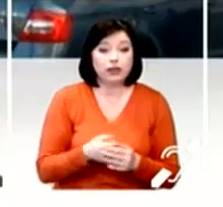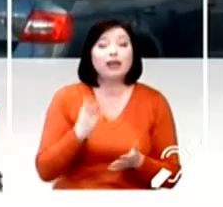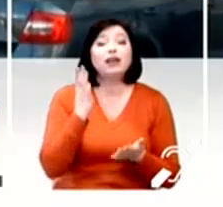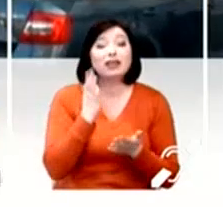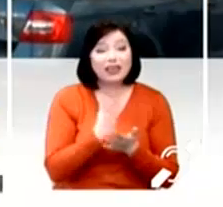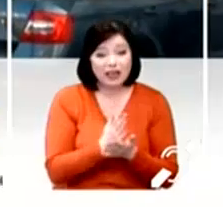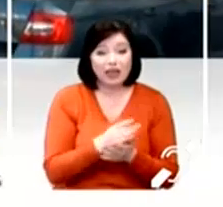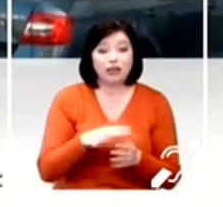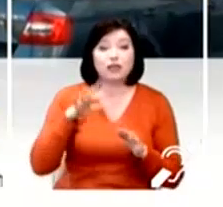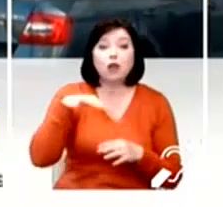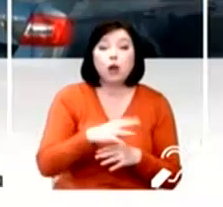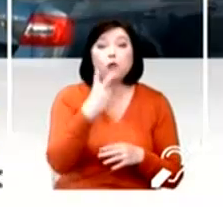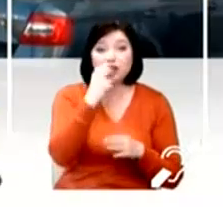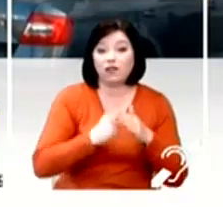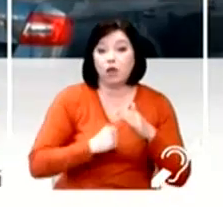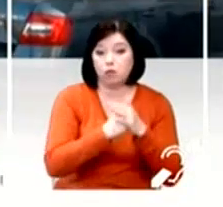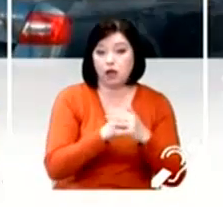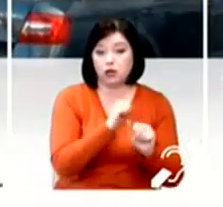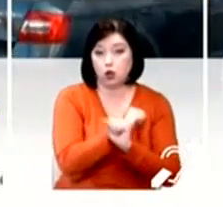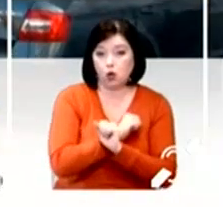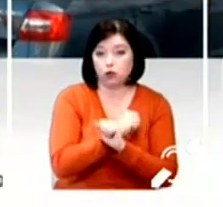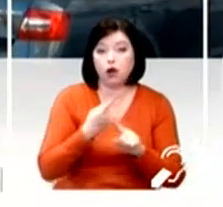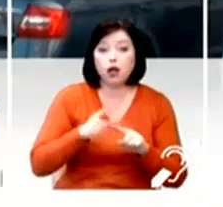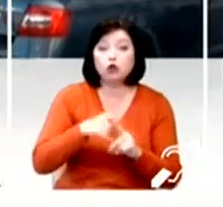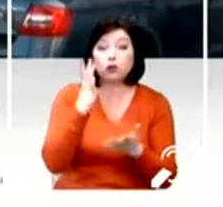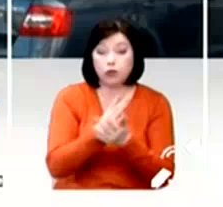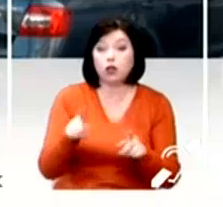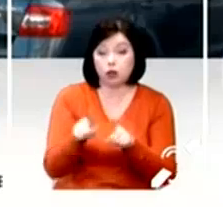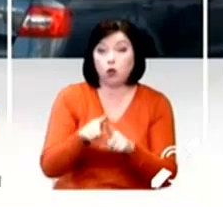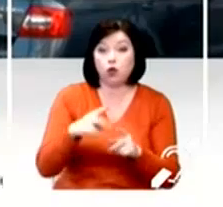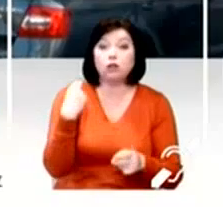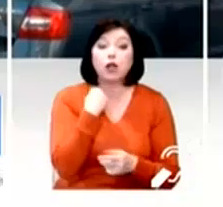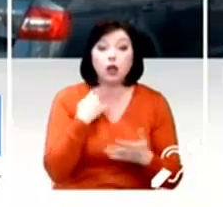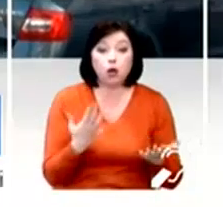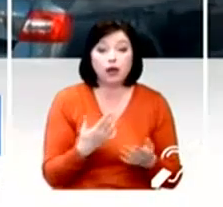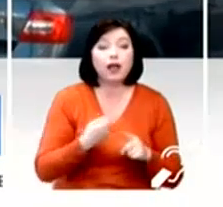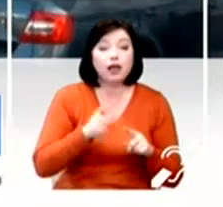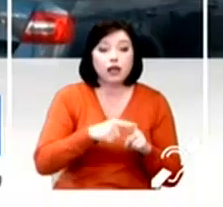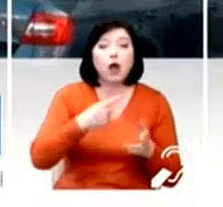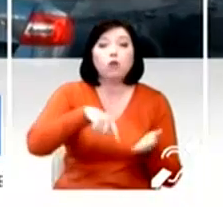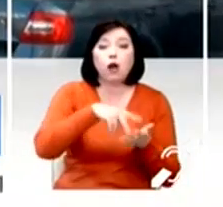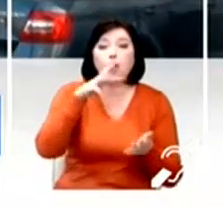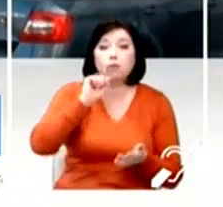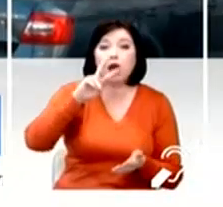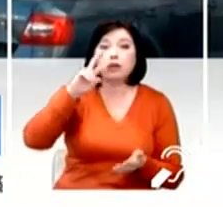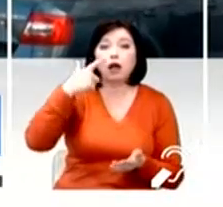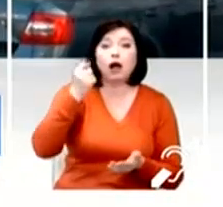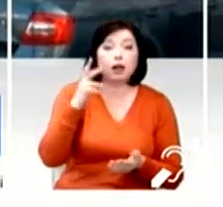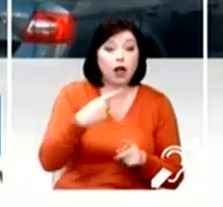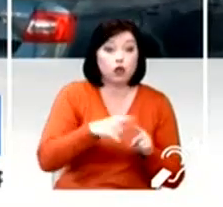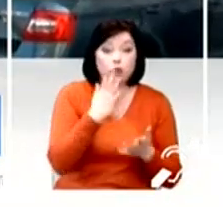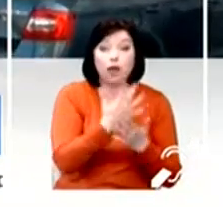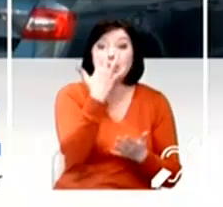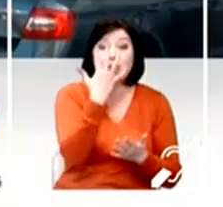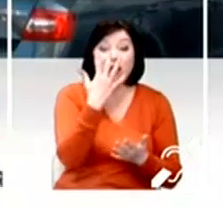Există pe litoral două stațiuni care au această taxă în vigoare, și anume municipiul Mangalia, care are 5 lei pe zi